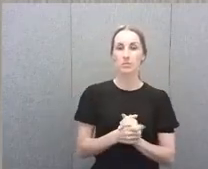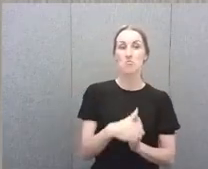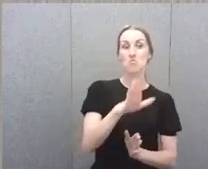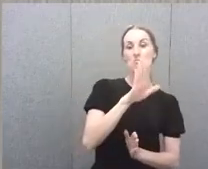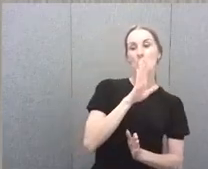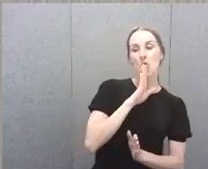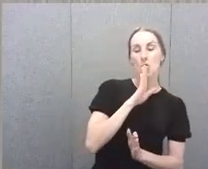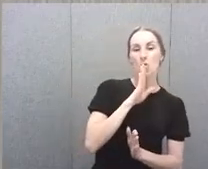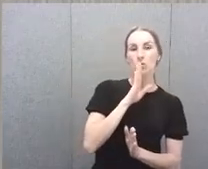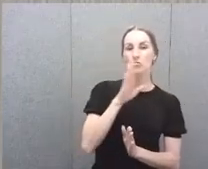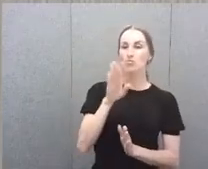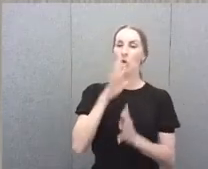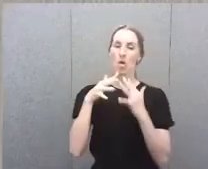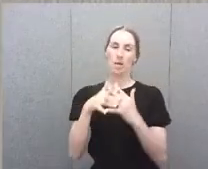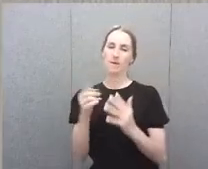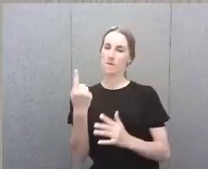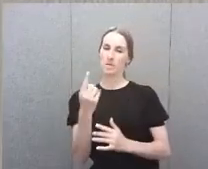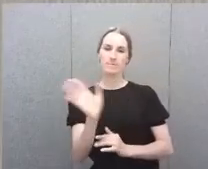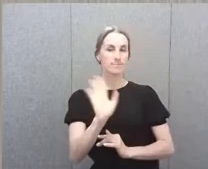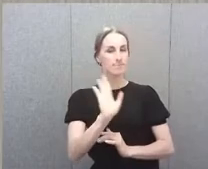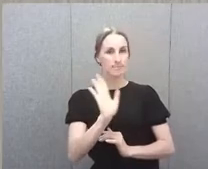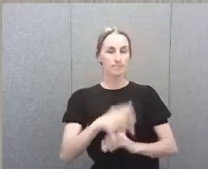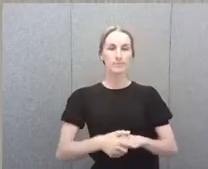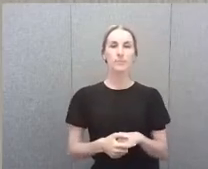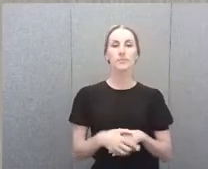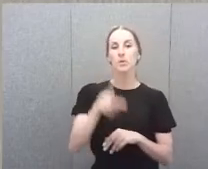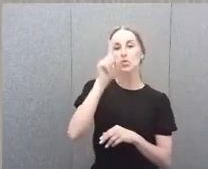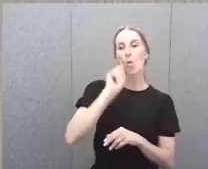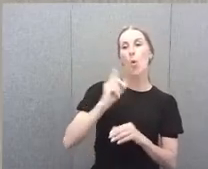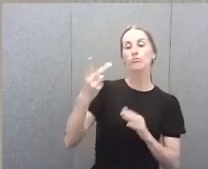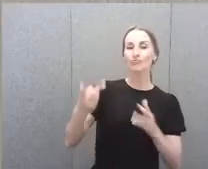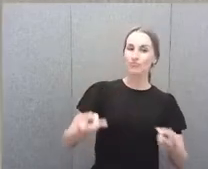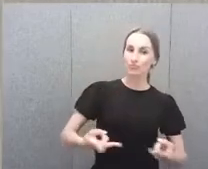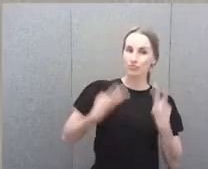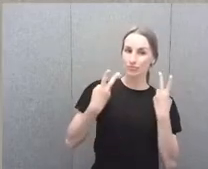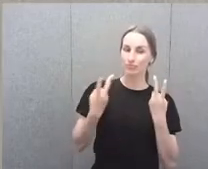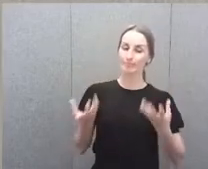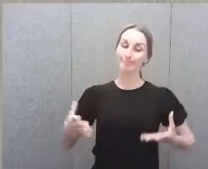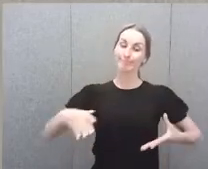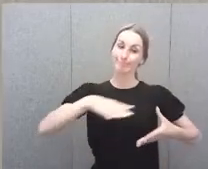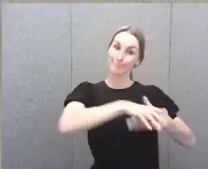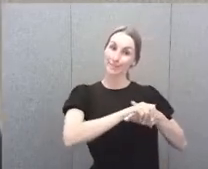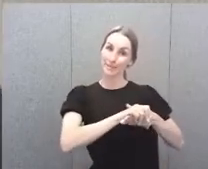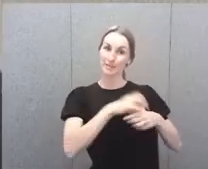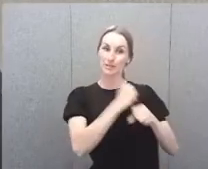женщин – это не только ответственность женщин. Я бы хотела порадоваться и